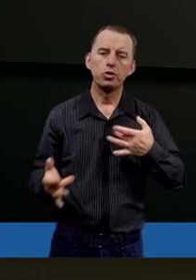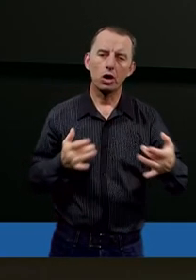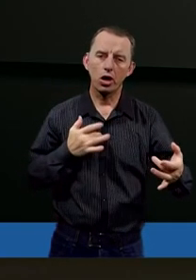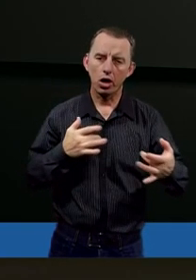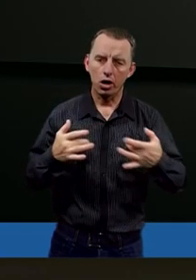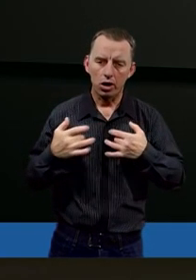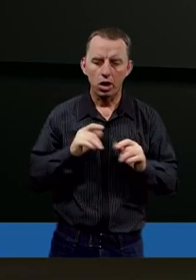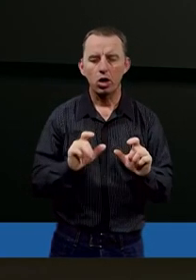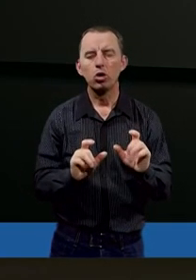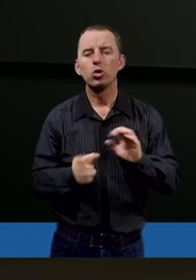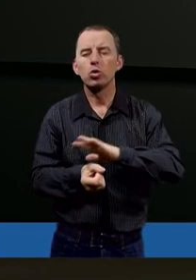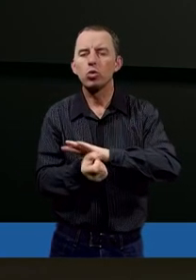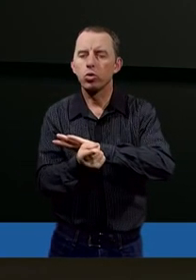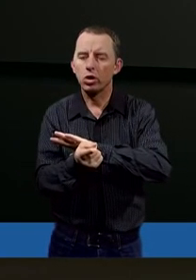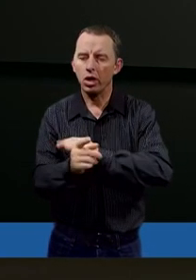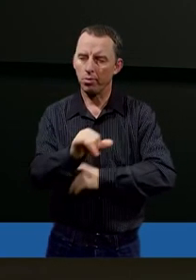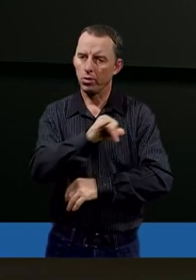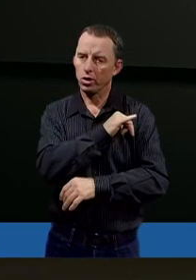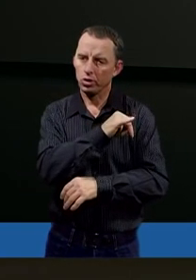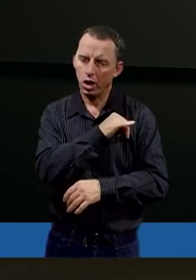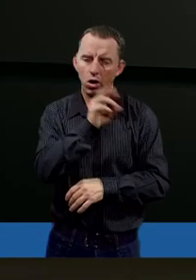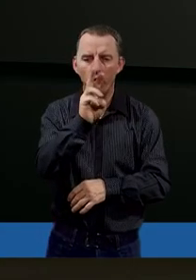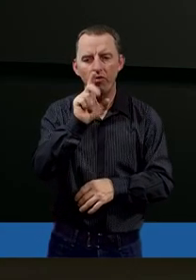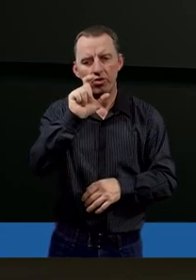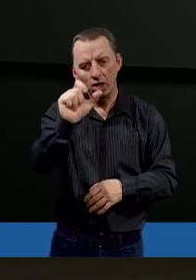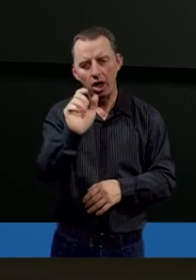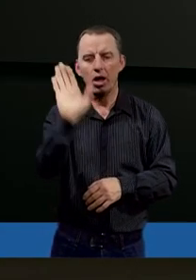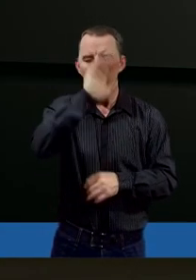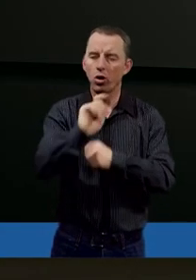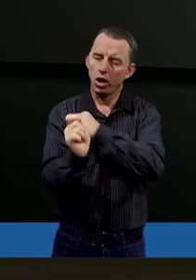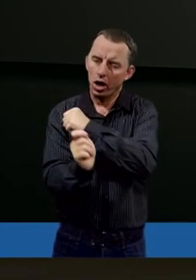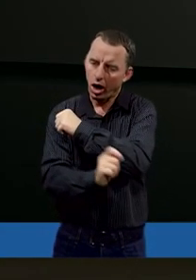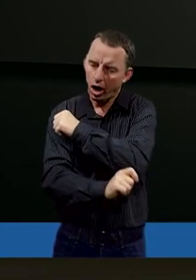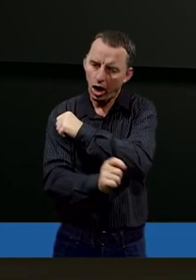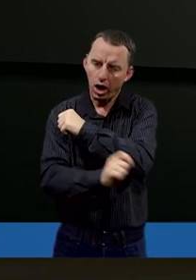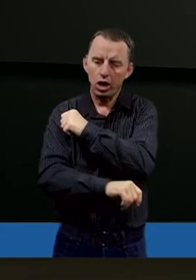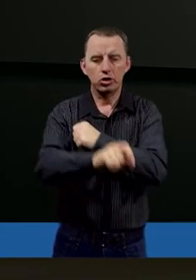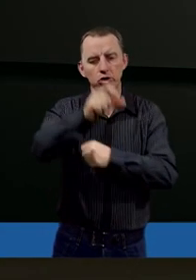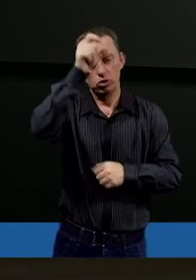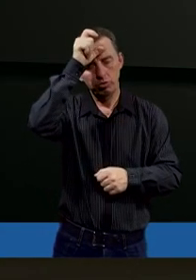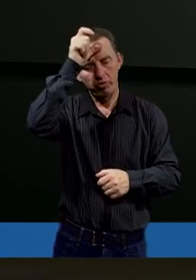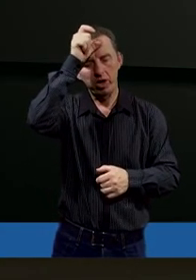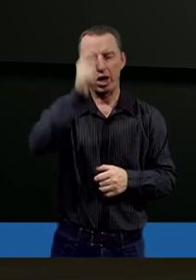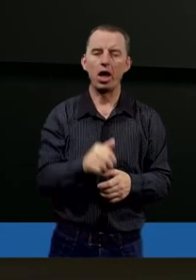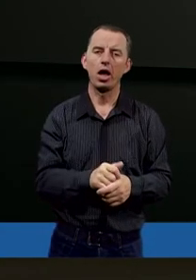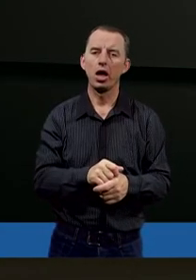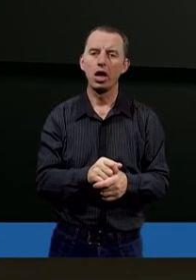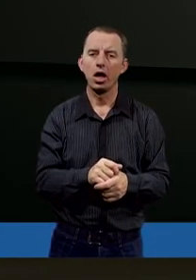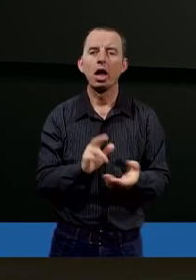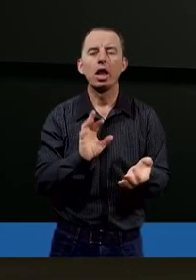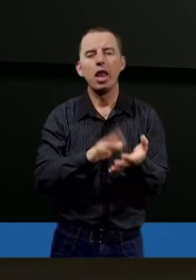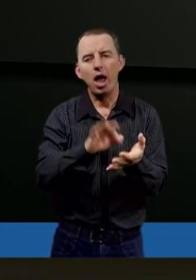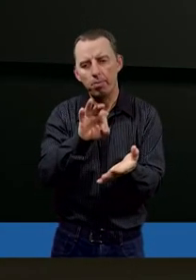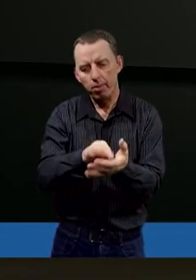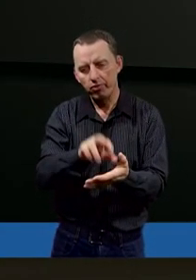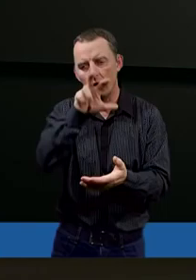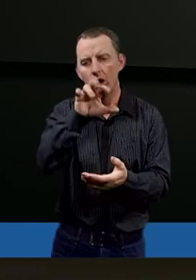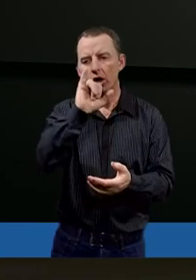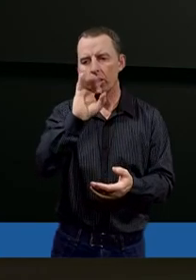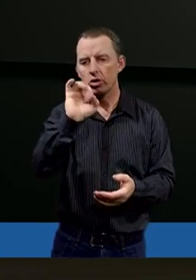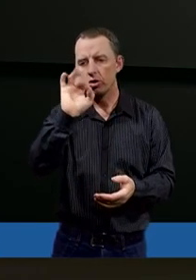jest skutkiem grzechu, więc Bóg karze człowieka. No i na pewno Hiob